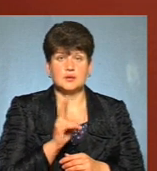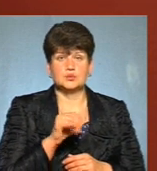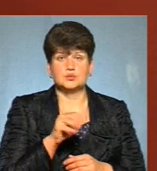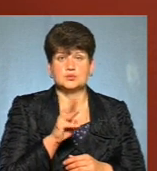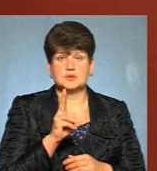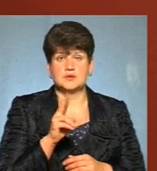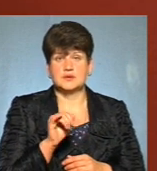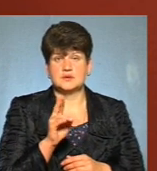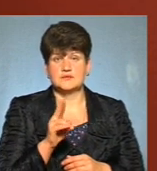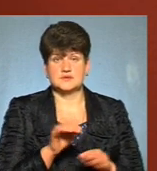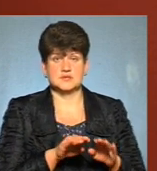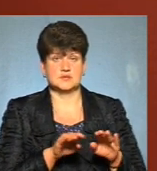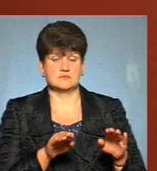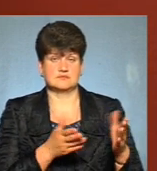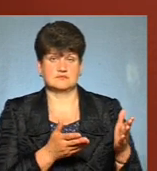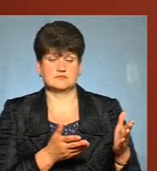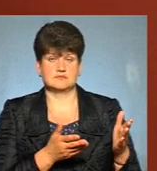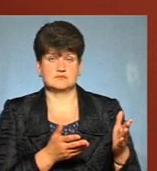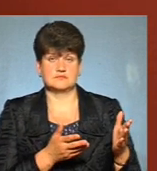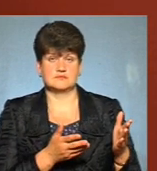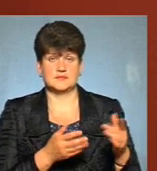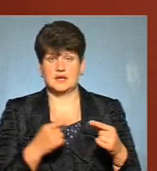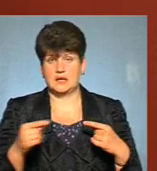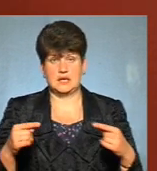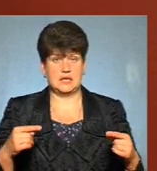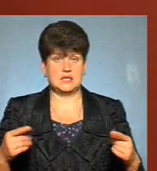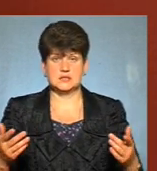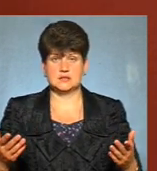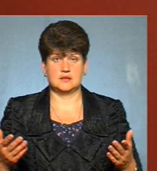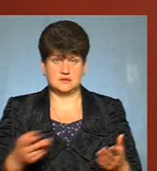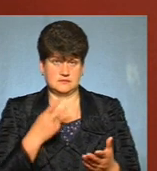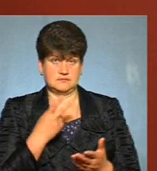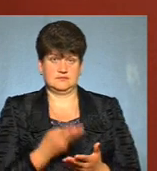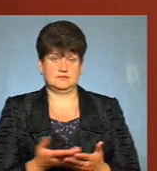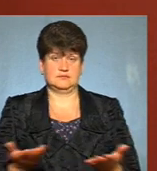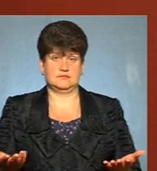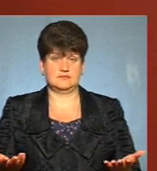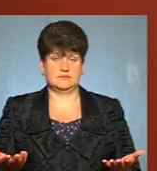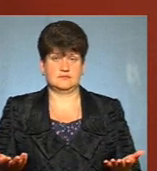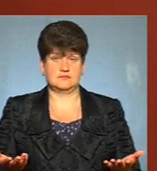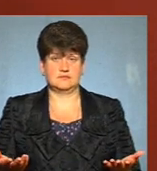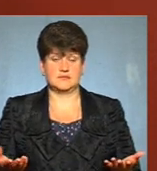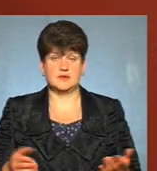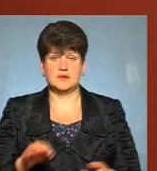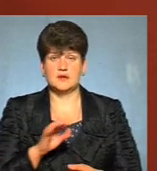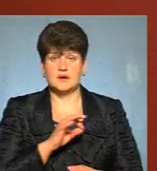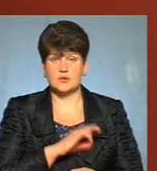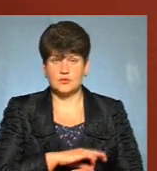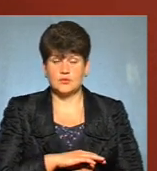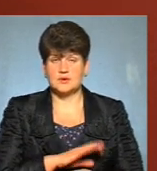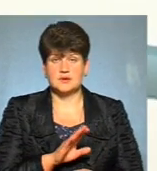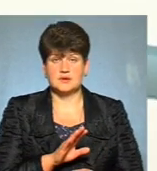Кутківці, як кажуть, різниця очевидна. Не на користь парку